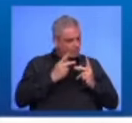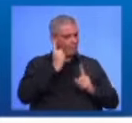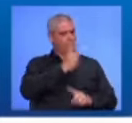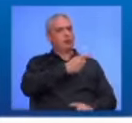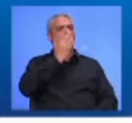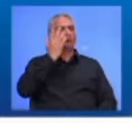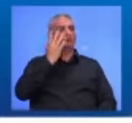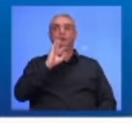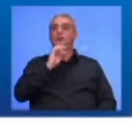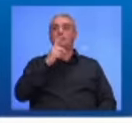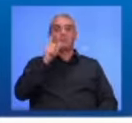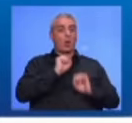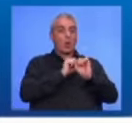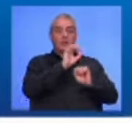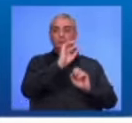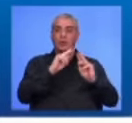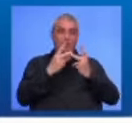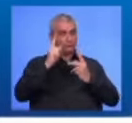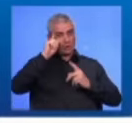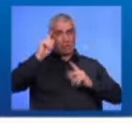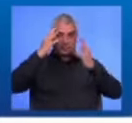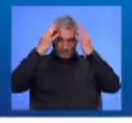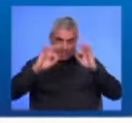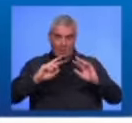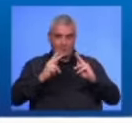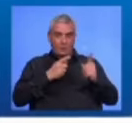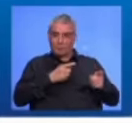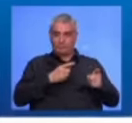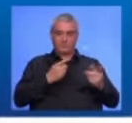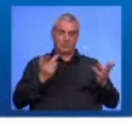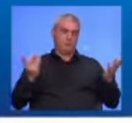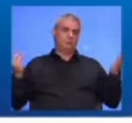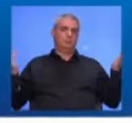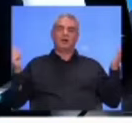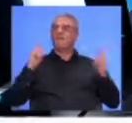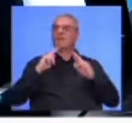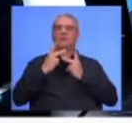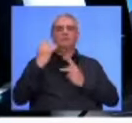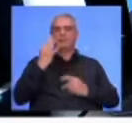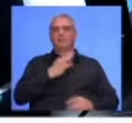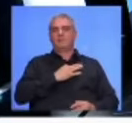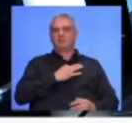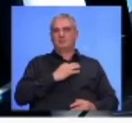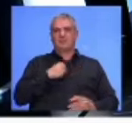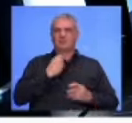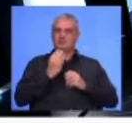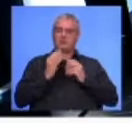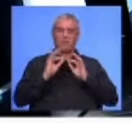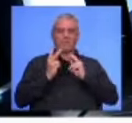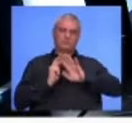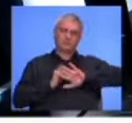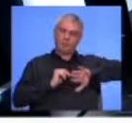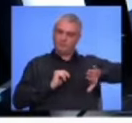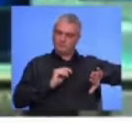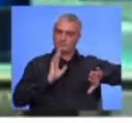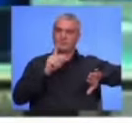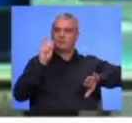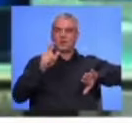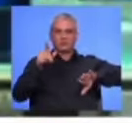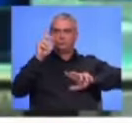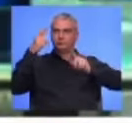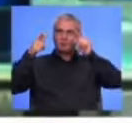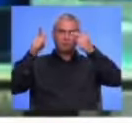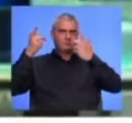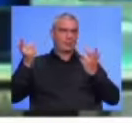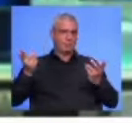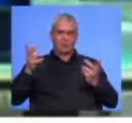אם האוהדים של הקבוצה לא יודעים לכבד את הקבוצה ואת הספורט. כן, אבל הקבוצה תמיד סופגת. אני שם רגע את הקבוצה בצד. יש אנשים, יש דמויות, יש מצלמות. זה